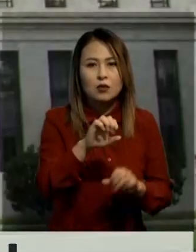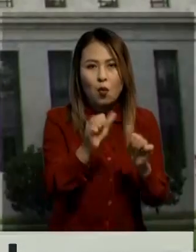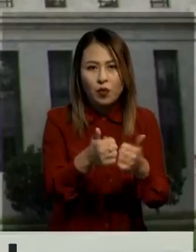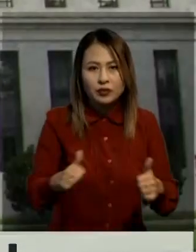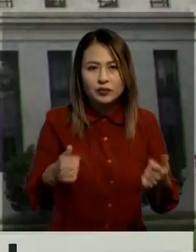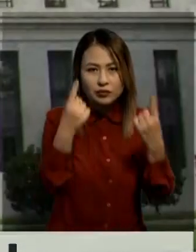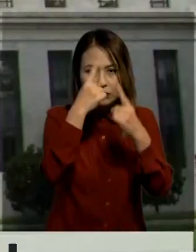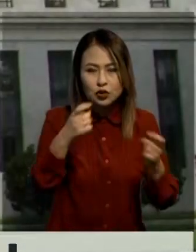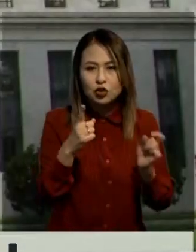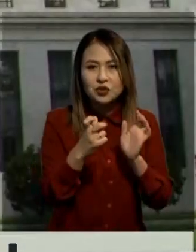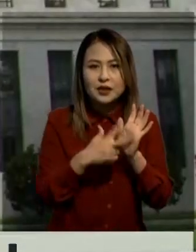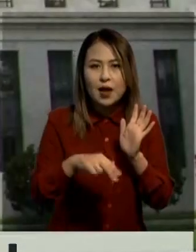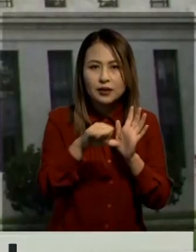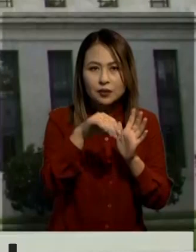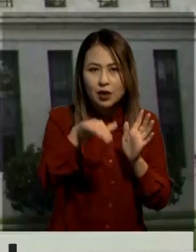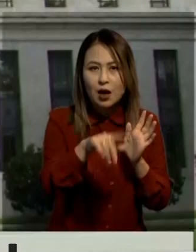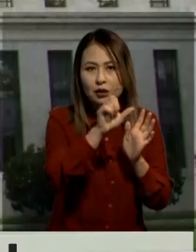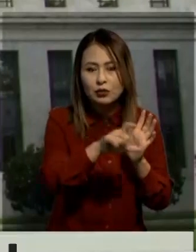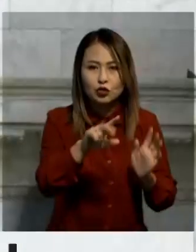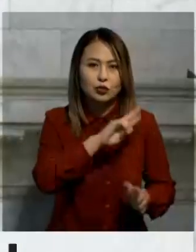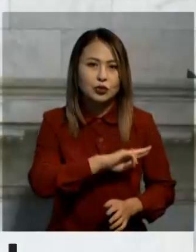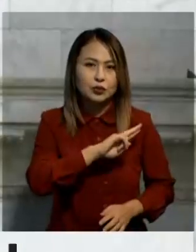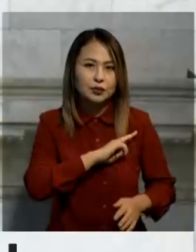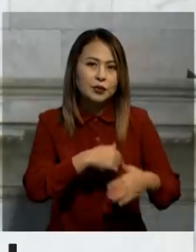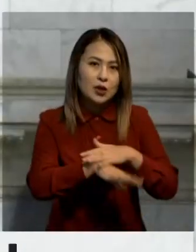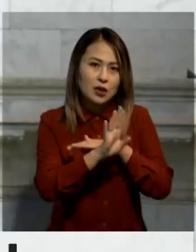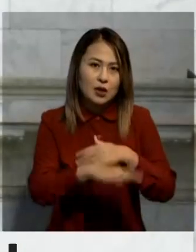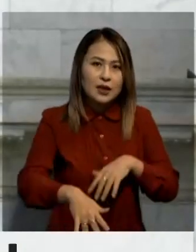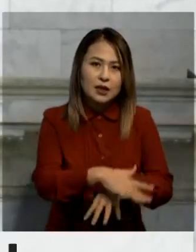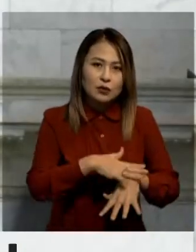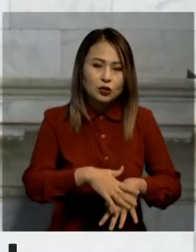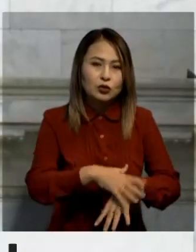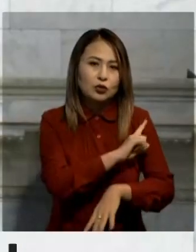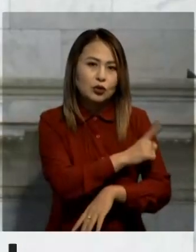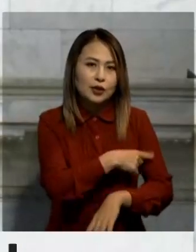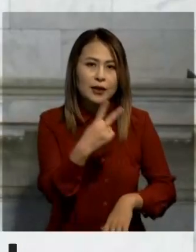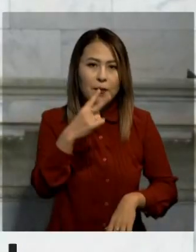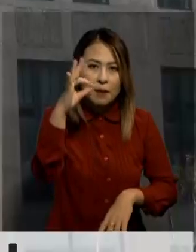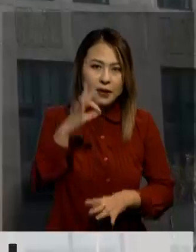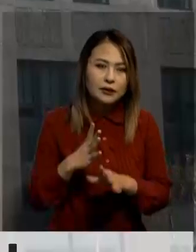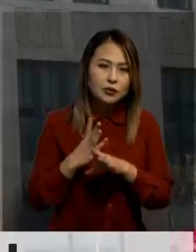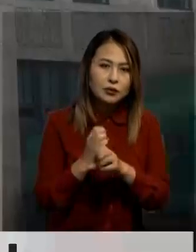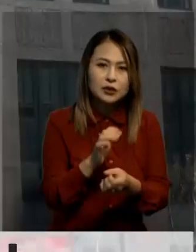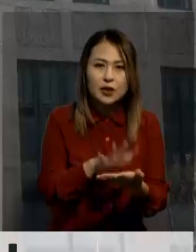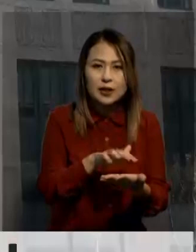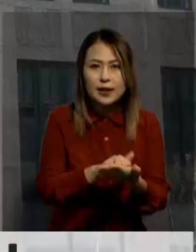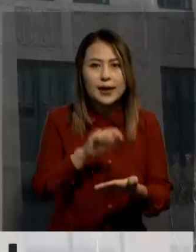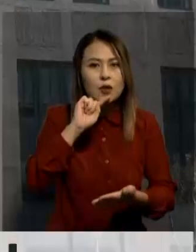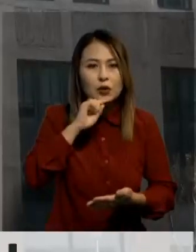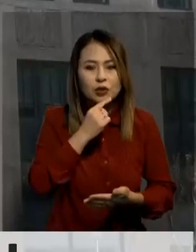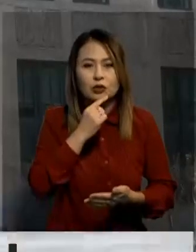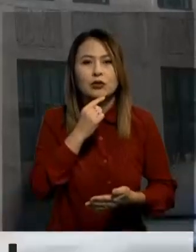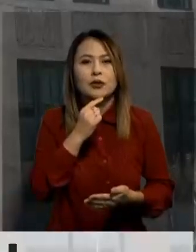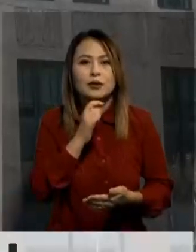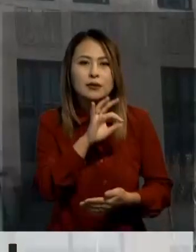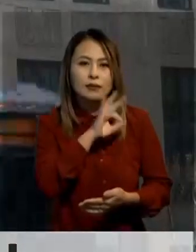айындағы ресми дерек бойынша 186 мың адам жұмысынан шығып, нарықтағы еңбек күшінің үлесі 2%-ға қысқарды. Оның салдарынан